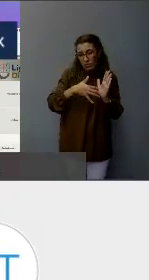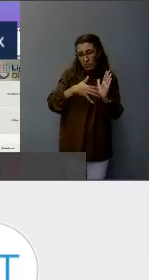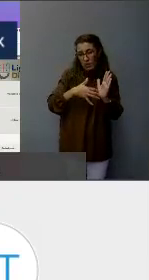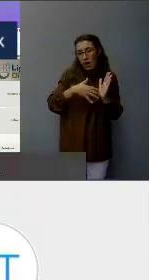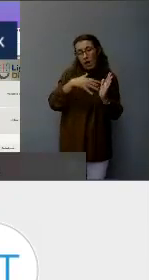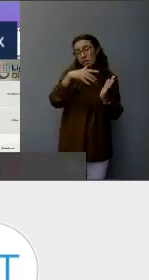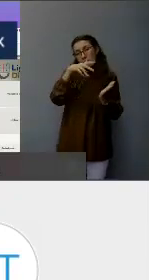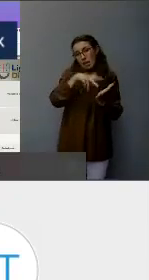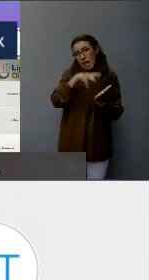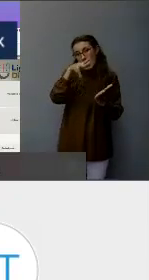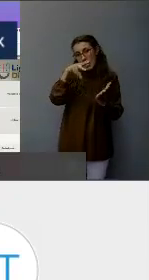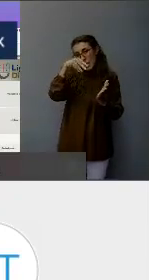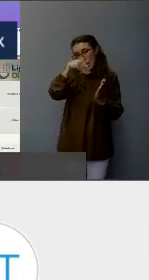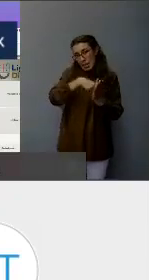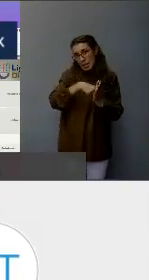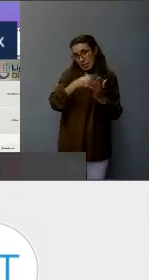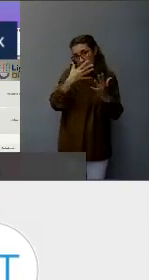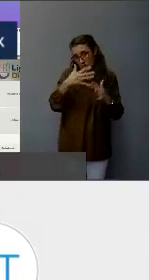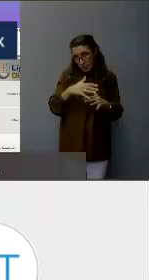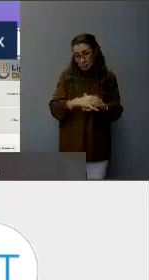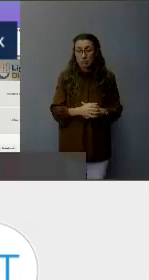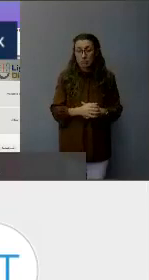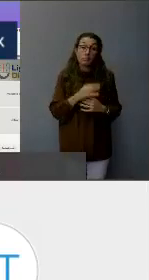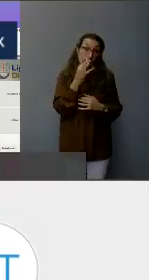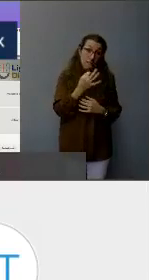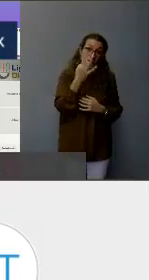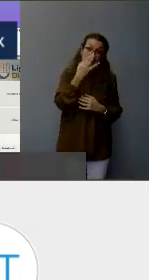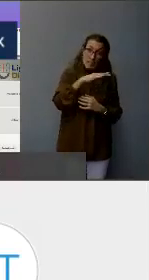quindi la descrizione d'ambito